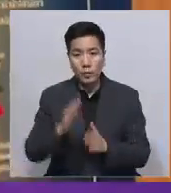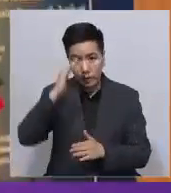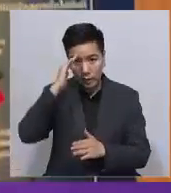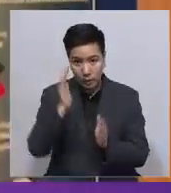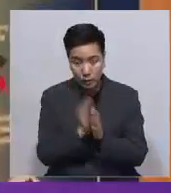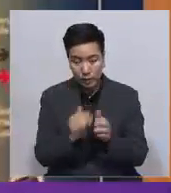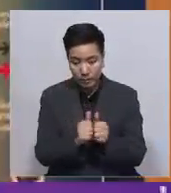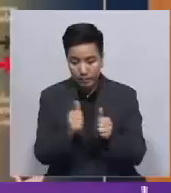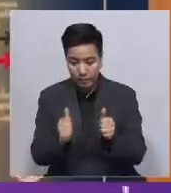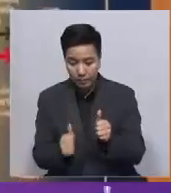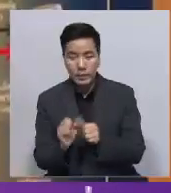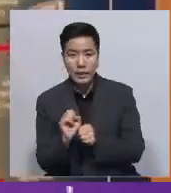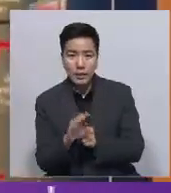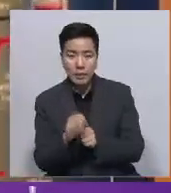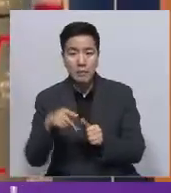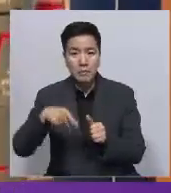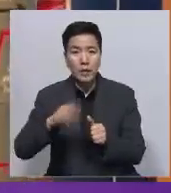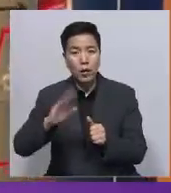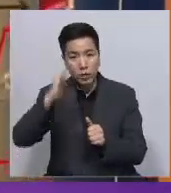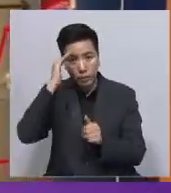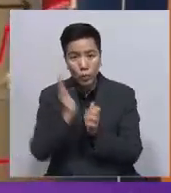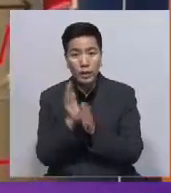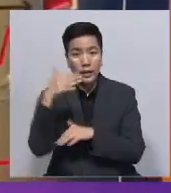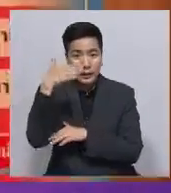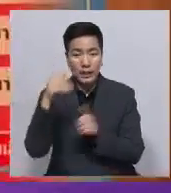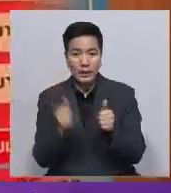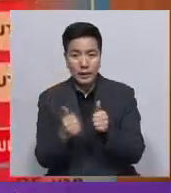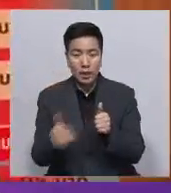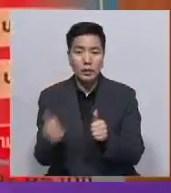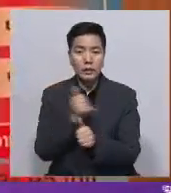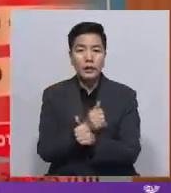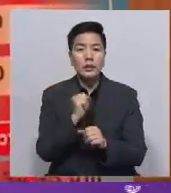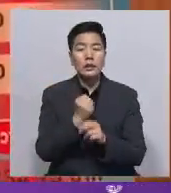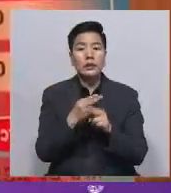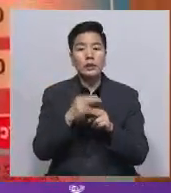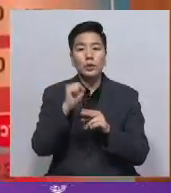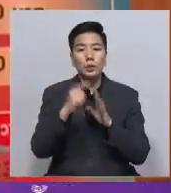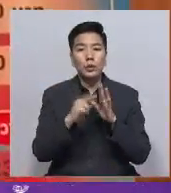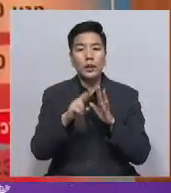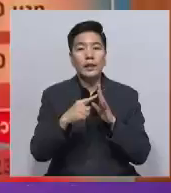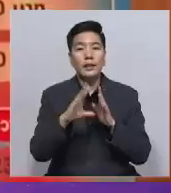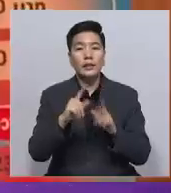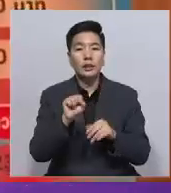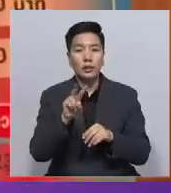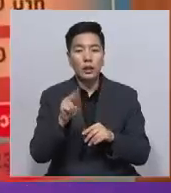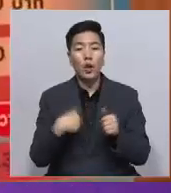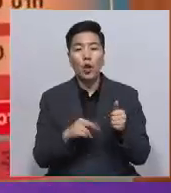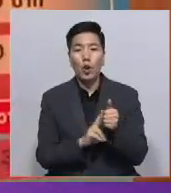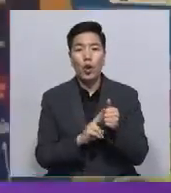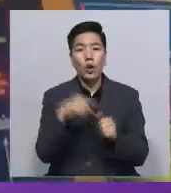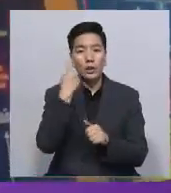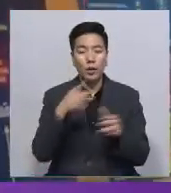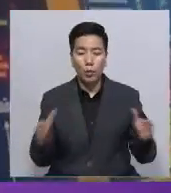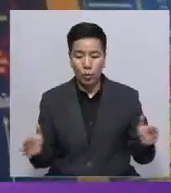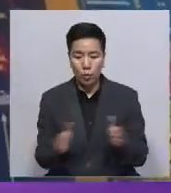ธนิตศักดิ์ธีรสวัสดิ์ที่ปรึกษาพิเศษสำนักงานตำรวจแห่งชาติและพลตำรวจตรีสุรเชษฐ์หักพานรองผู้บัญชาการตำรวจท่องเ